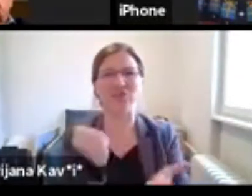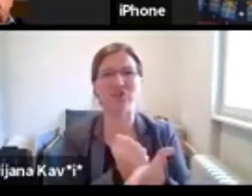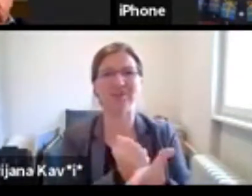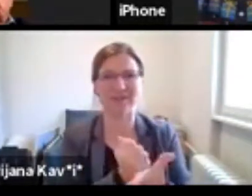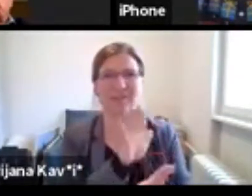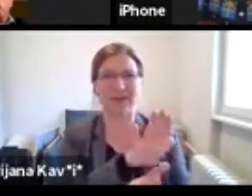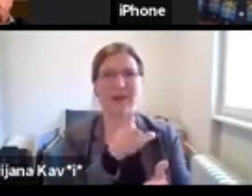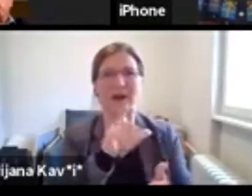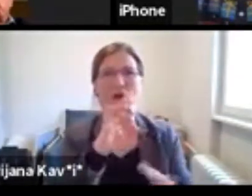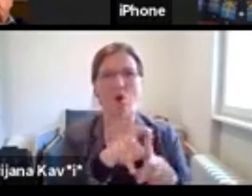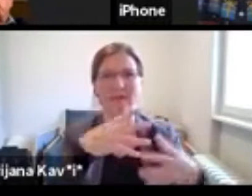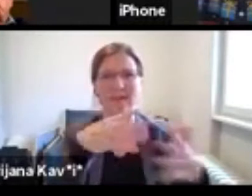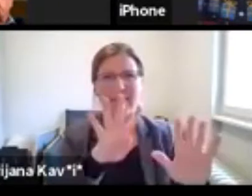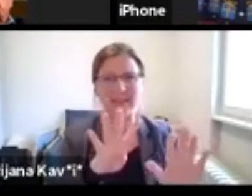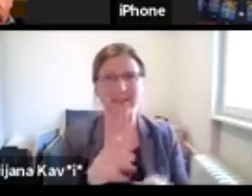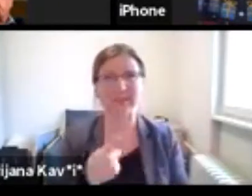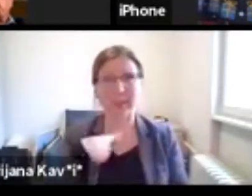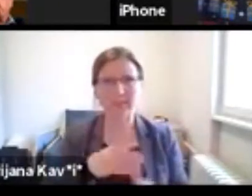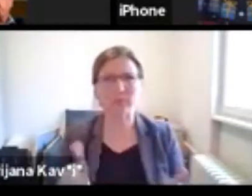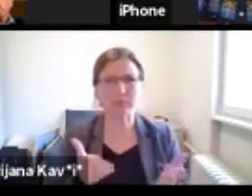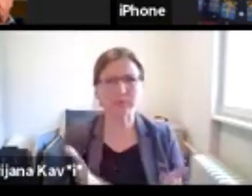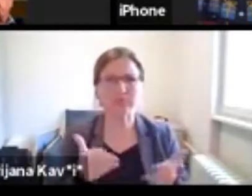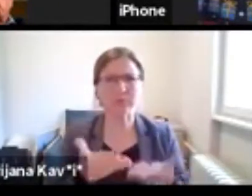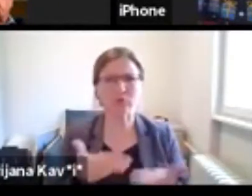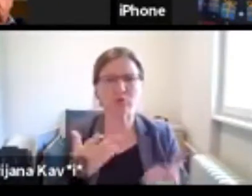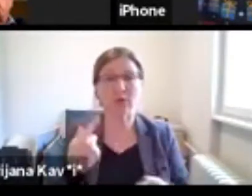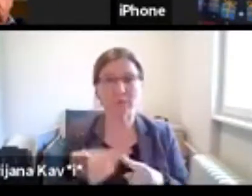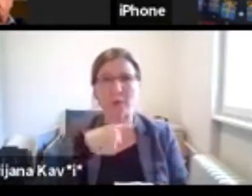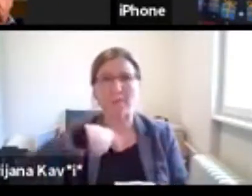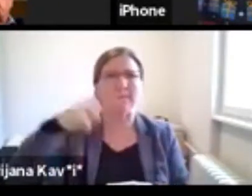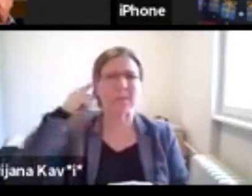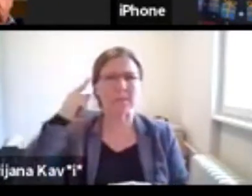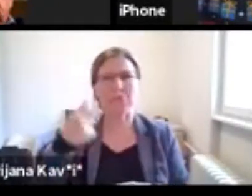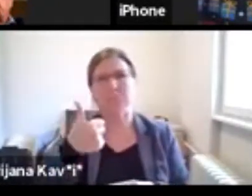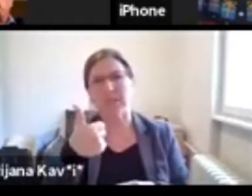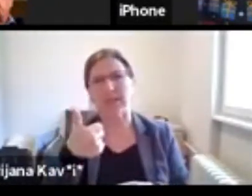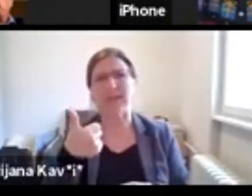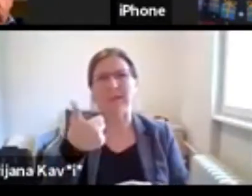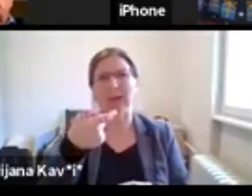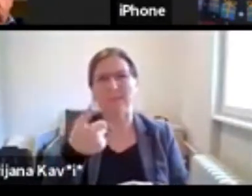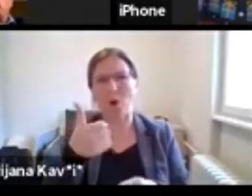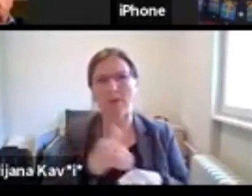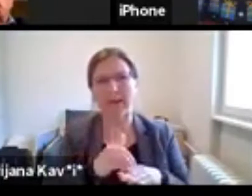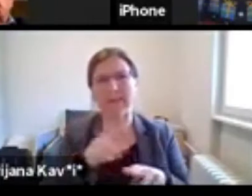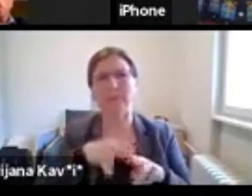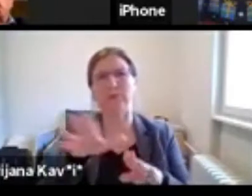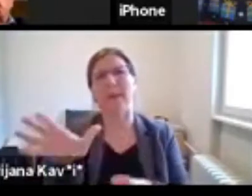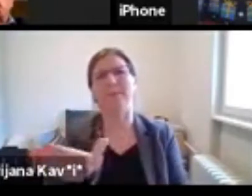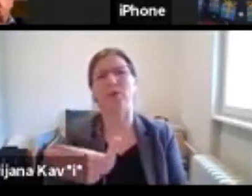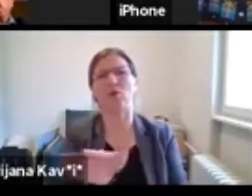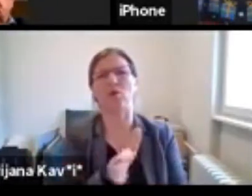smo očekivali da će kroz mjesec i pol nas ovo čudovište napustiti i da ćemo postati demode. I tako je